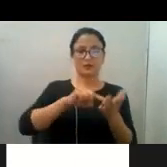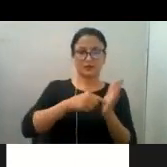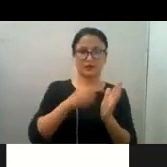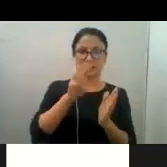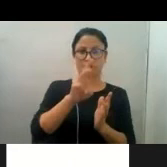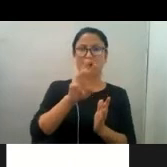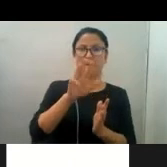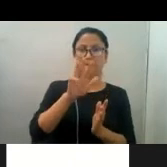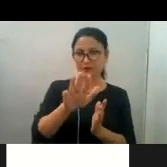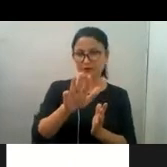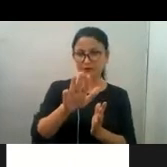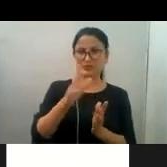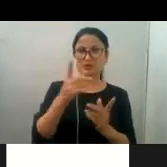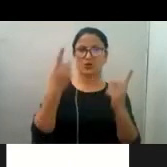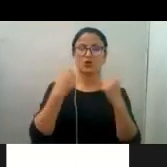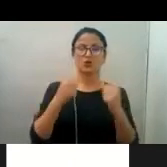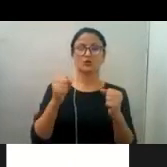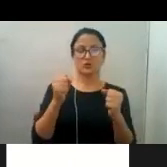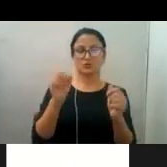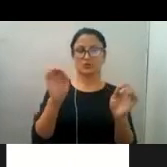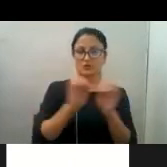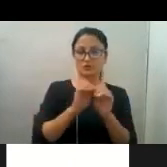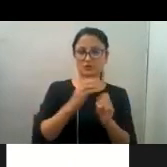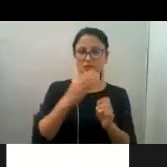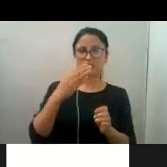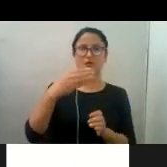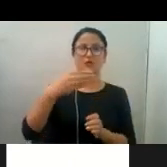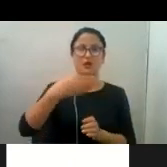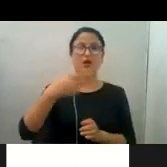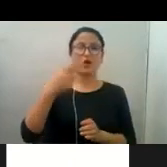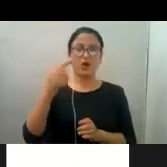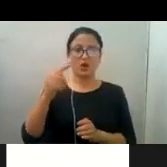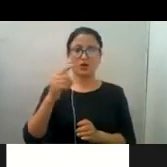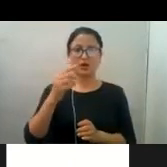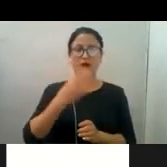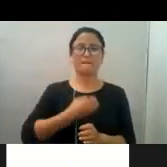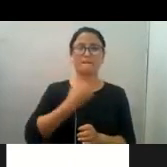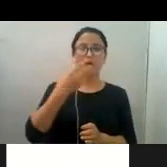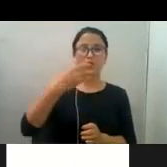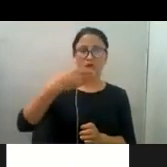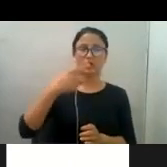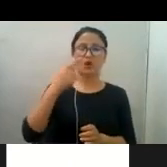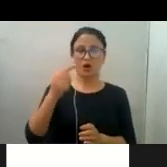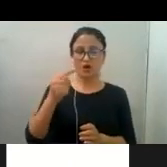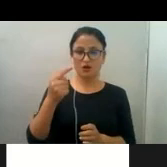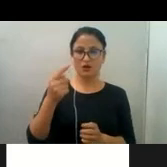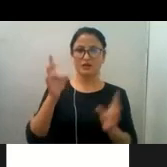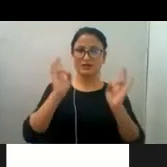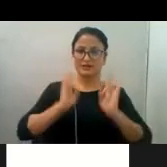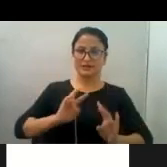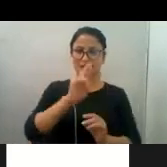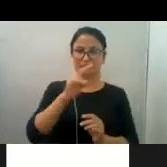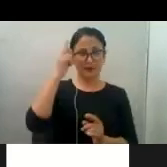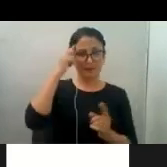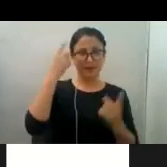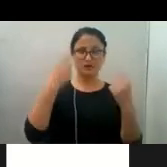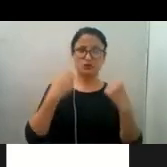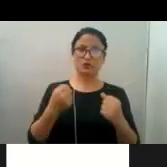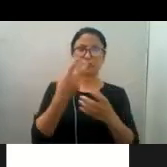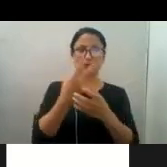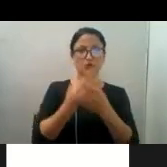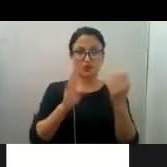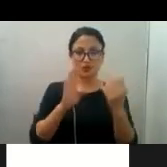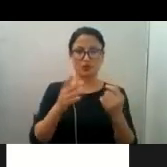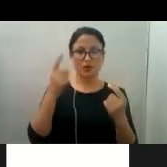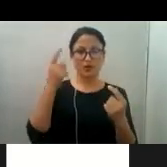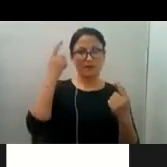भने स्वास्थ्य सम्बन्धी हकलाई मौलिक हकको रूपमा ल्याएको छ। यो शारीरिक स्वास्थ्य र मानसिक स्वास्थ्य दुवै हो। त्यसले गर्दा मानसिक